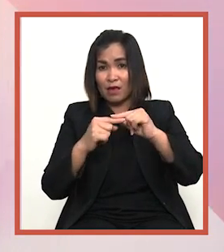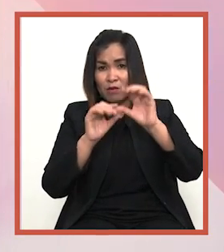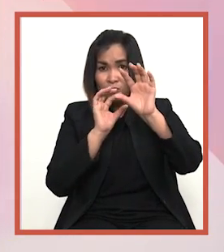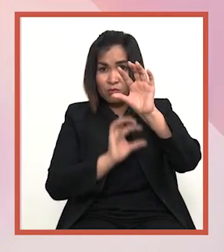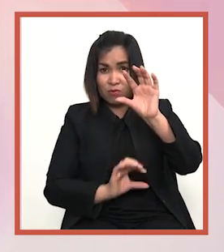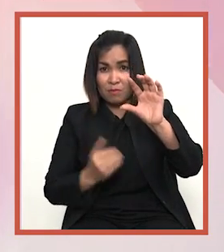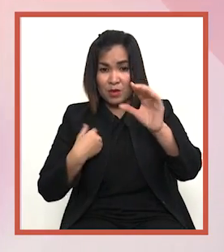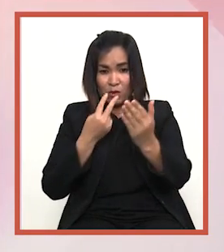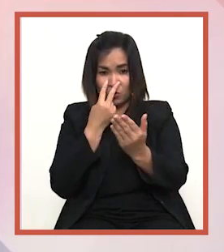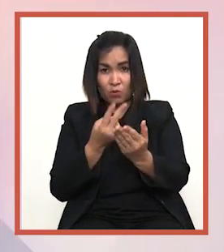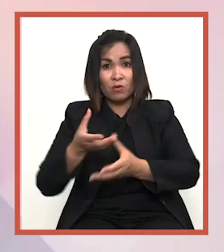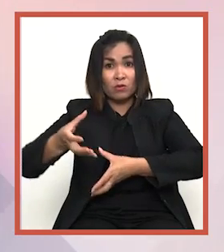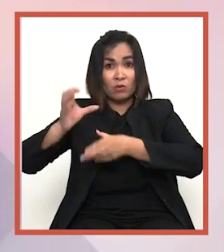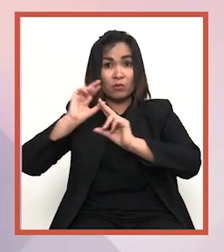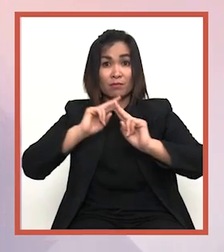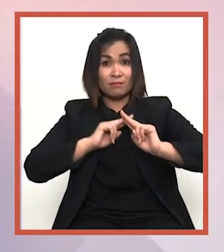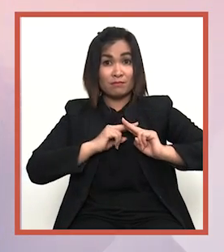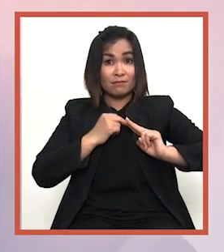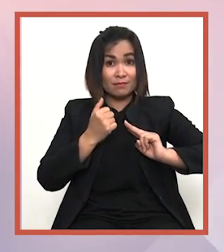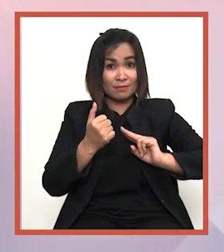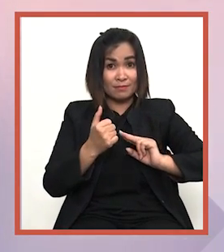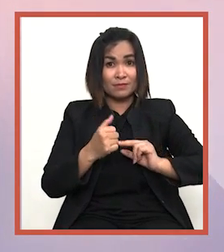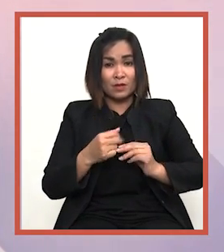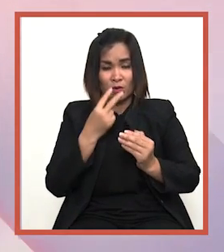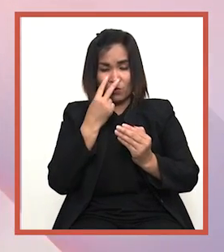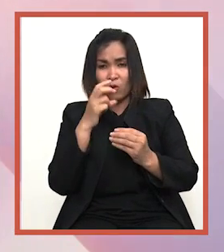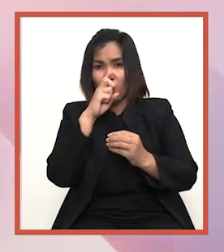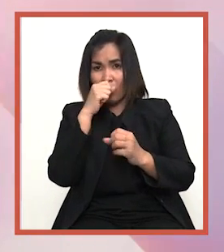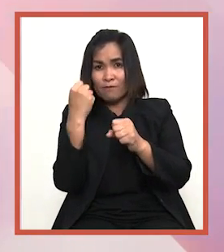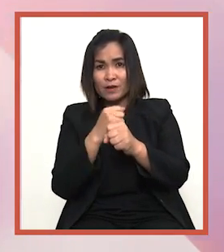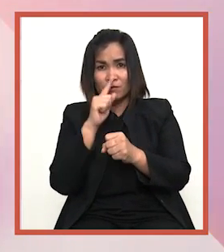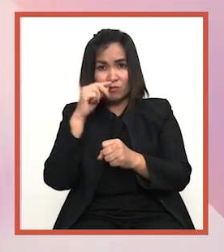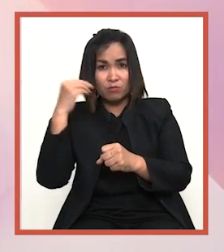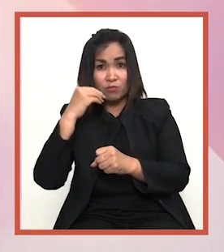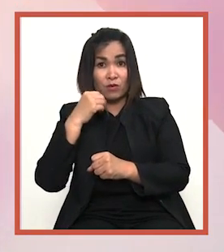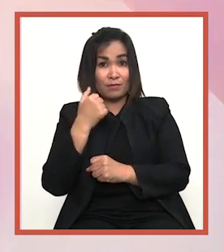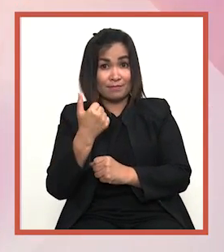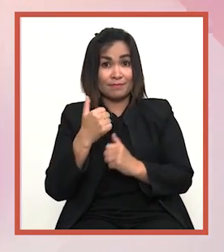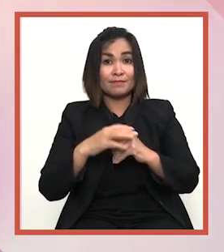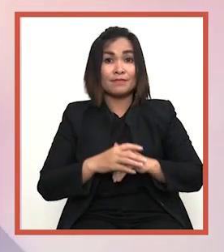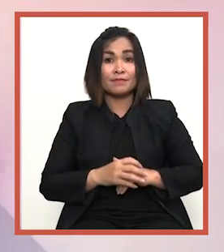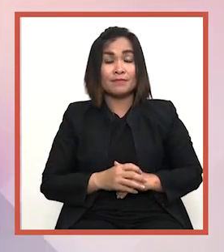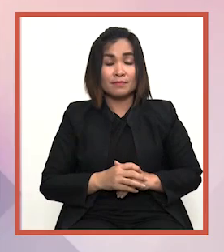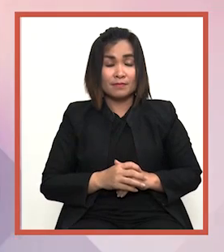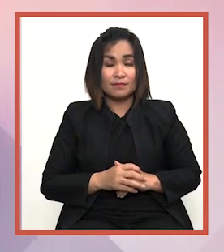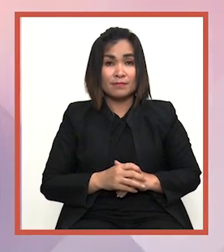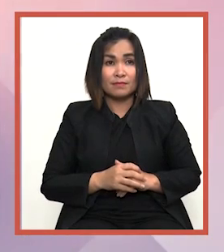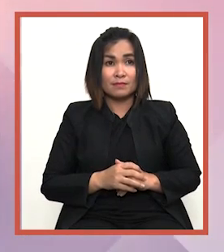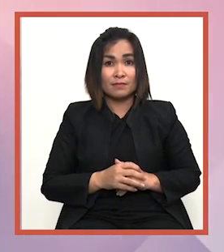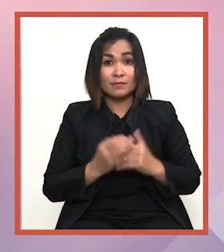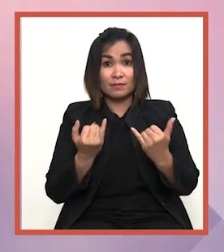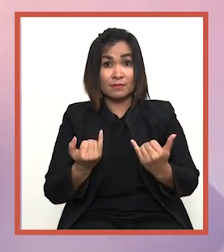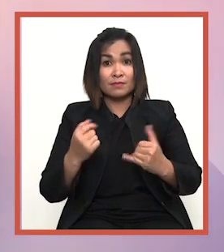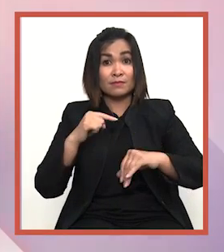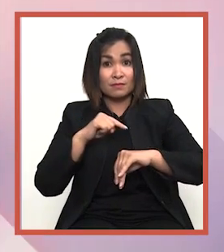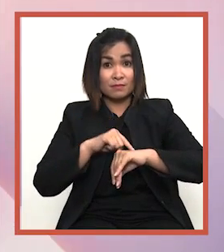ที่จะทบทวนได้ด้วยตัวเองนะครับวาดซ้ำไปซ้ำมาได้นะครับในรูปแบบต่างๆนะครับสำหรับ